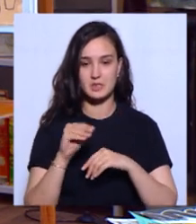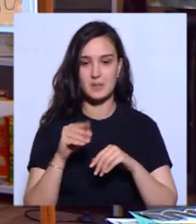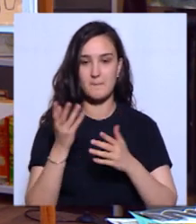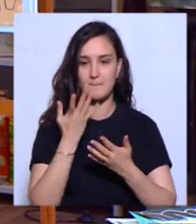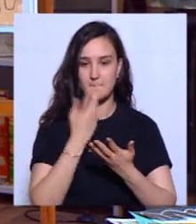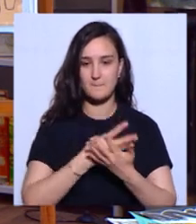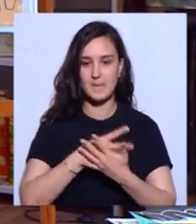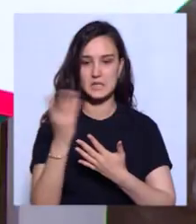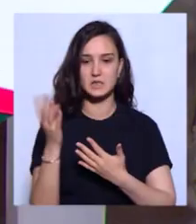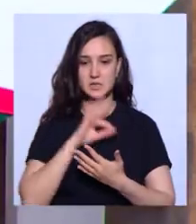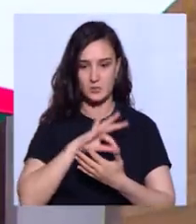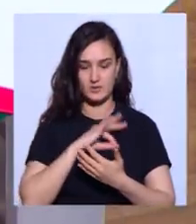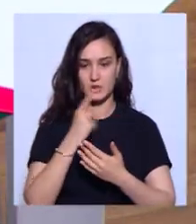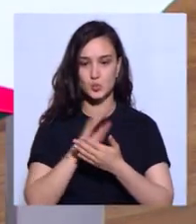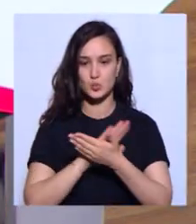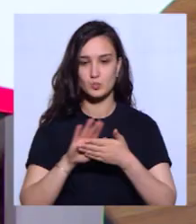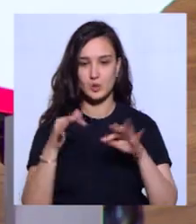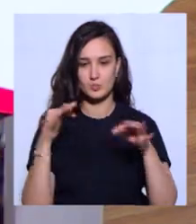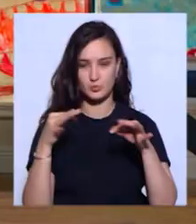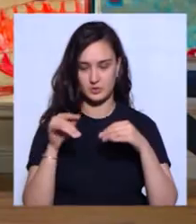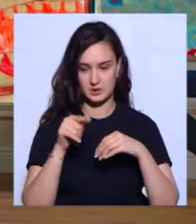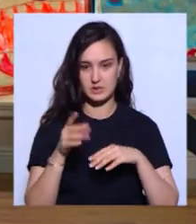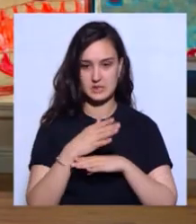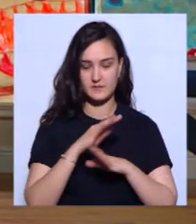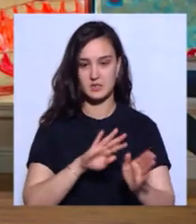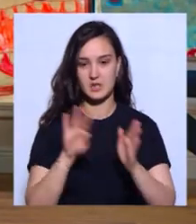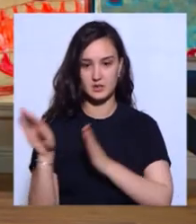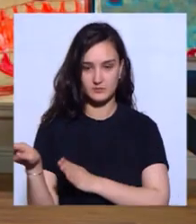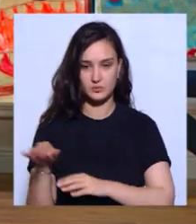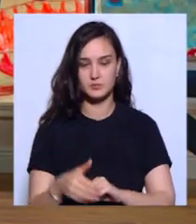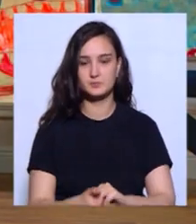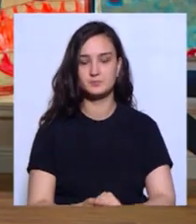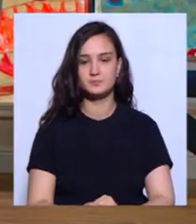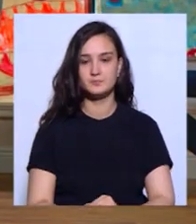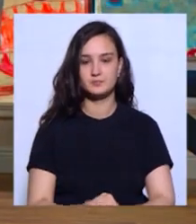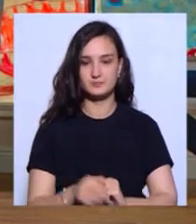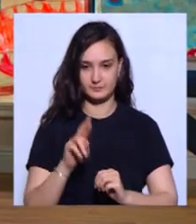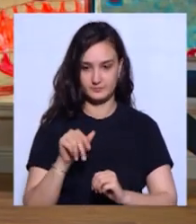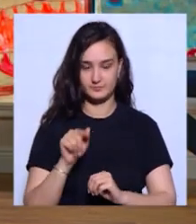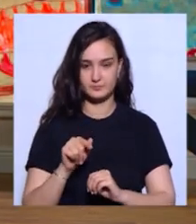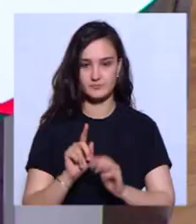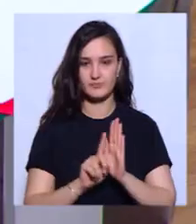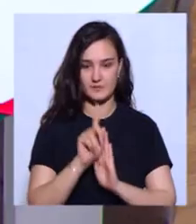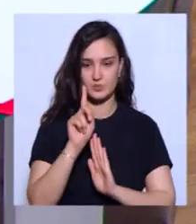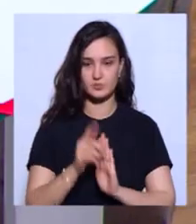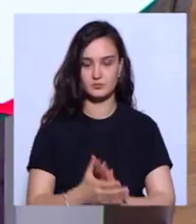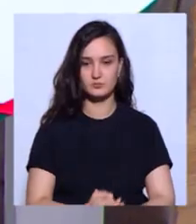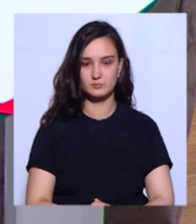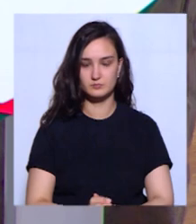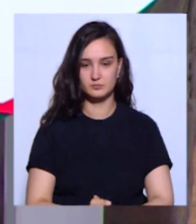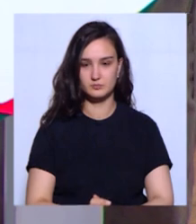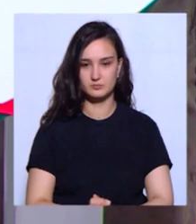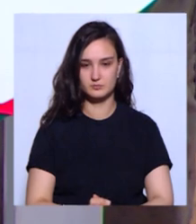სუფთა ფორცელს, ეს თევზე გადავდოთ აქ და დავიწყოთ. და ვიწყოთ ეს